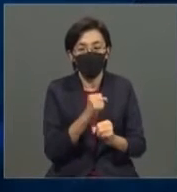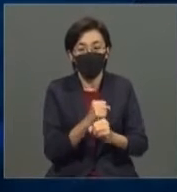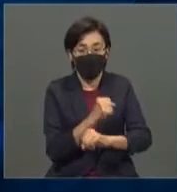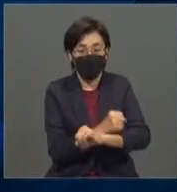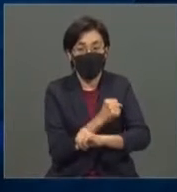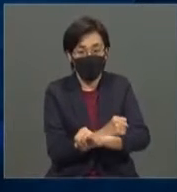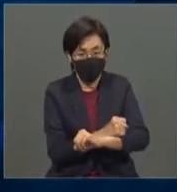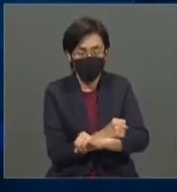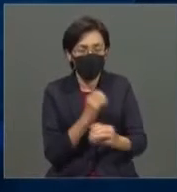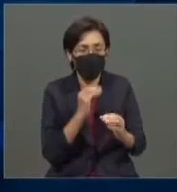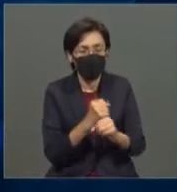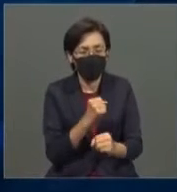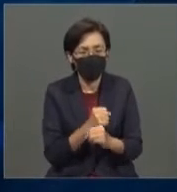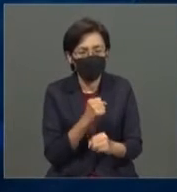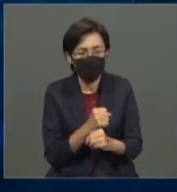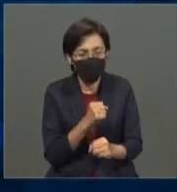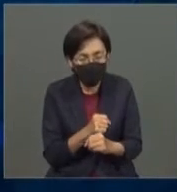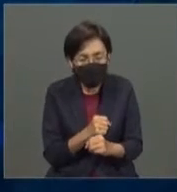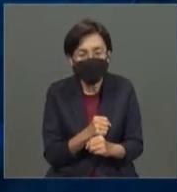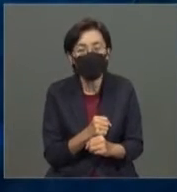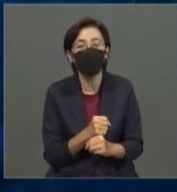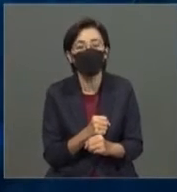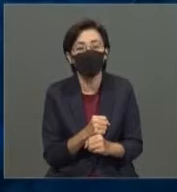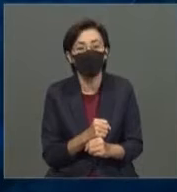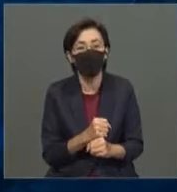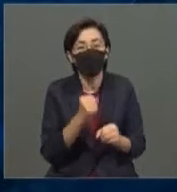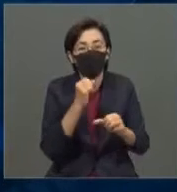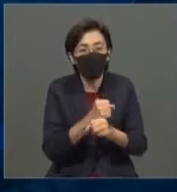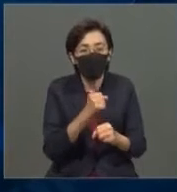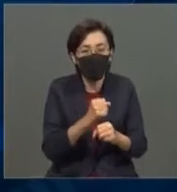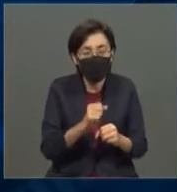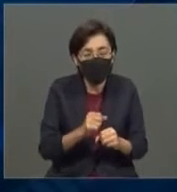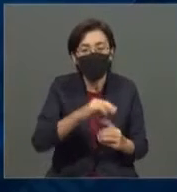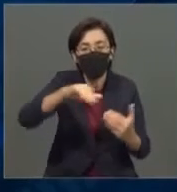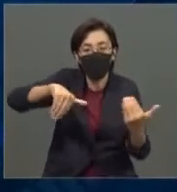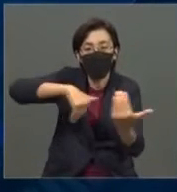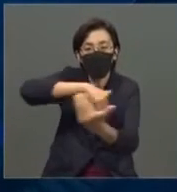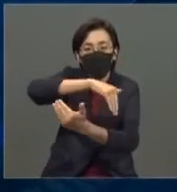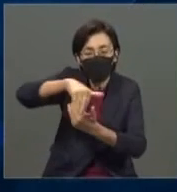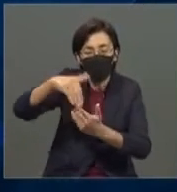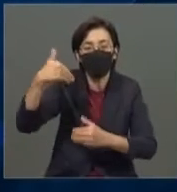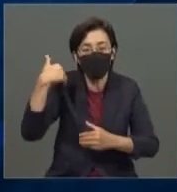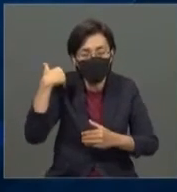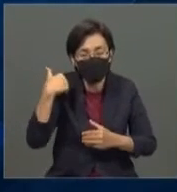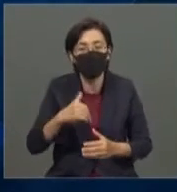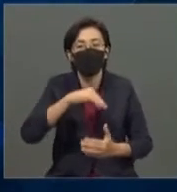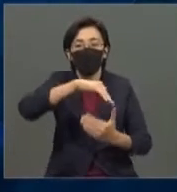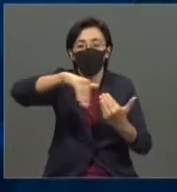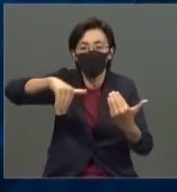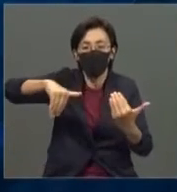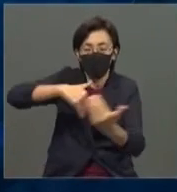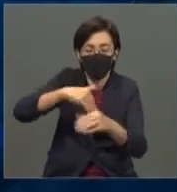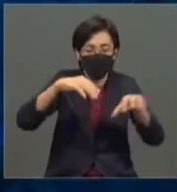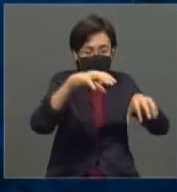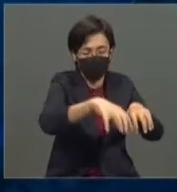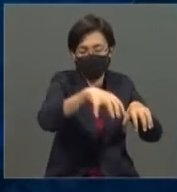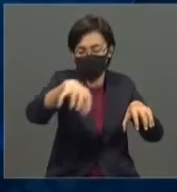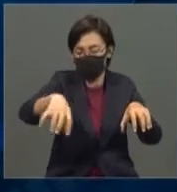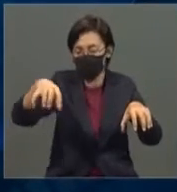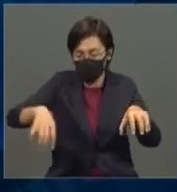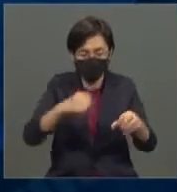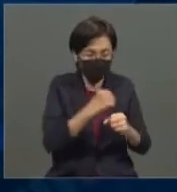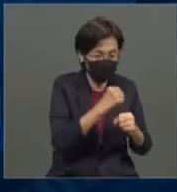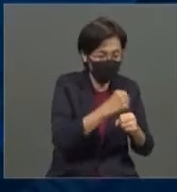ซึ่งใช้คนงานซ้ำกันพูดง่ายๆก็คือเขาคงเป็นผู้ที่จะเวียนไปทำงานหลายๆ